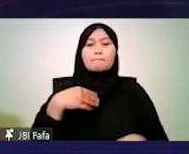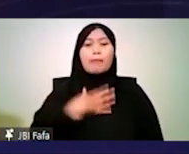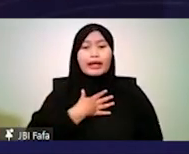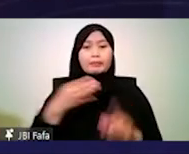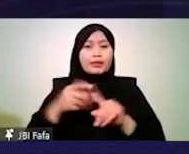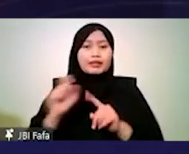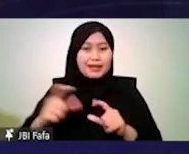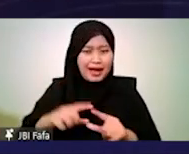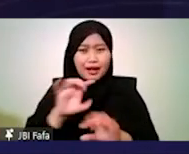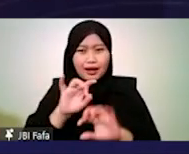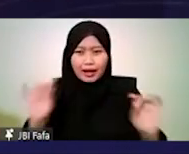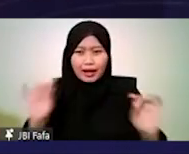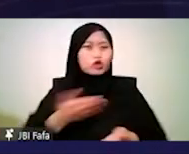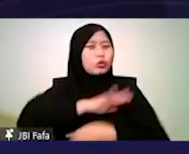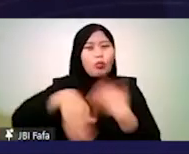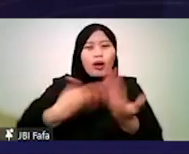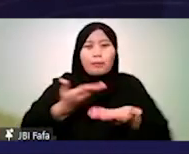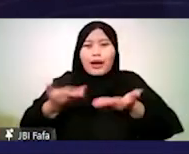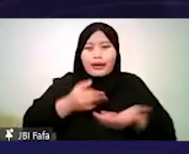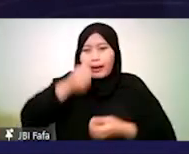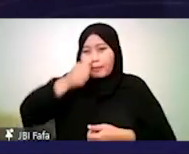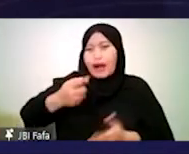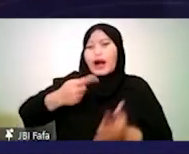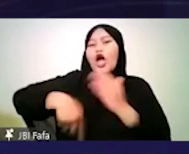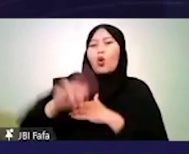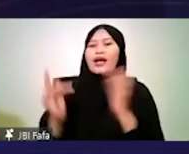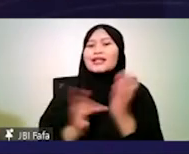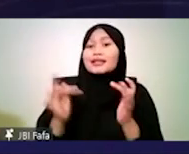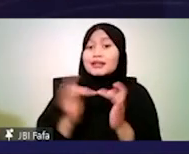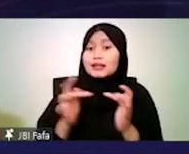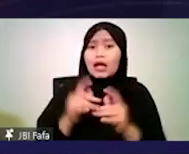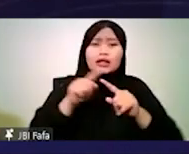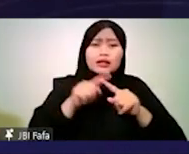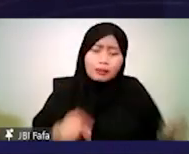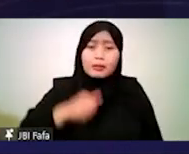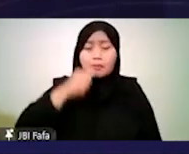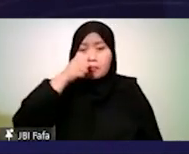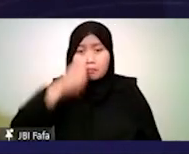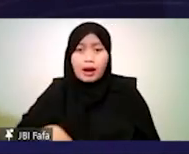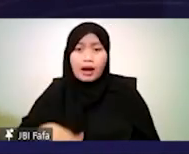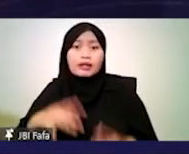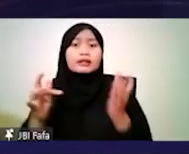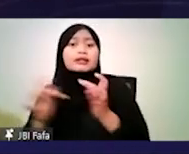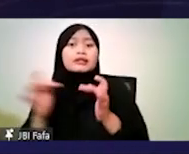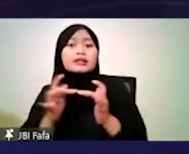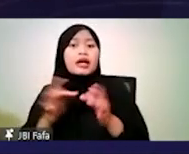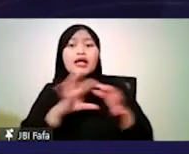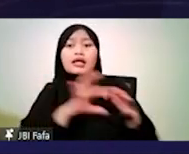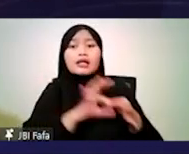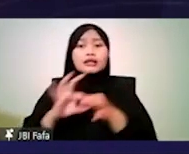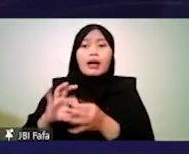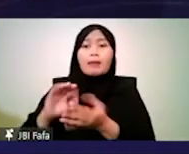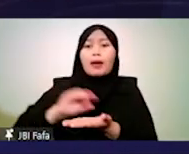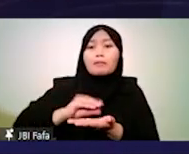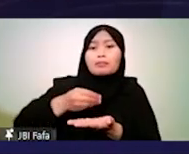gurita service SS2 perbankan melebihi tetapi perbankan detail juga bekerjasama dengan pempin